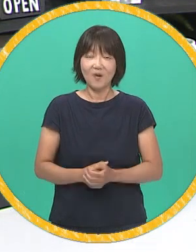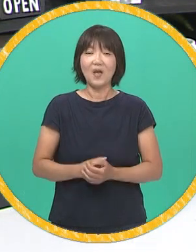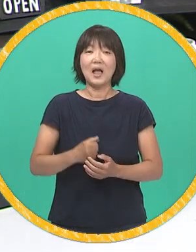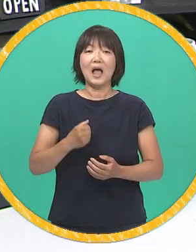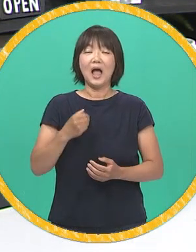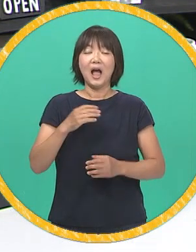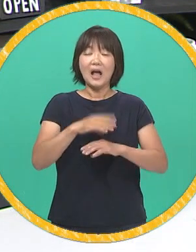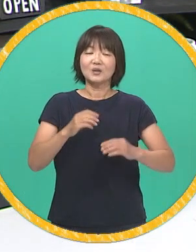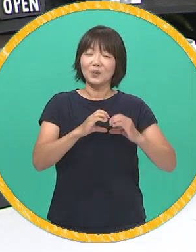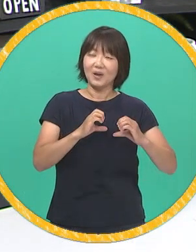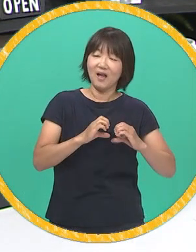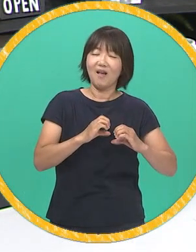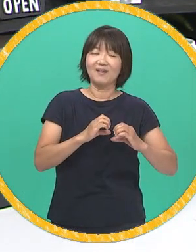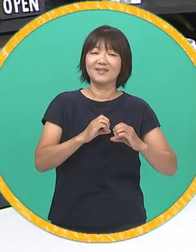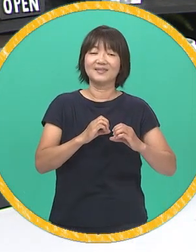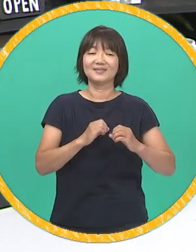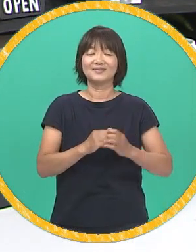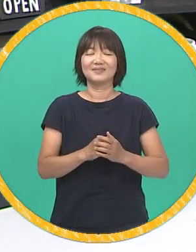ブービー